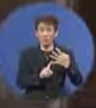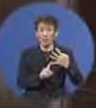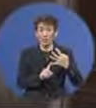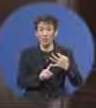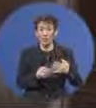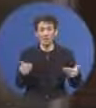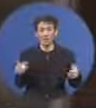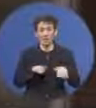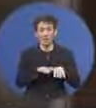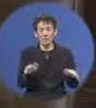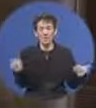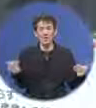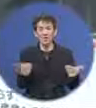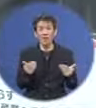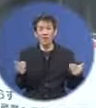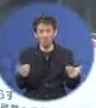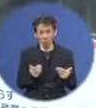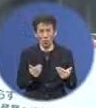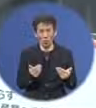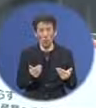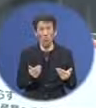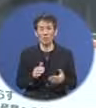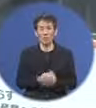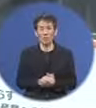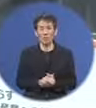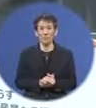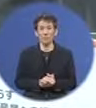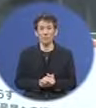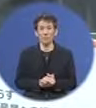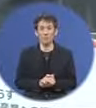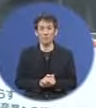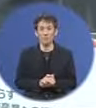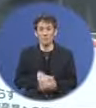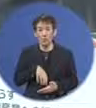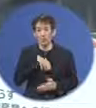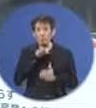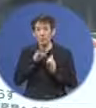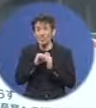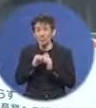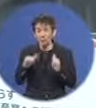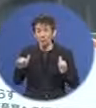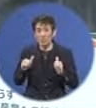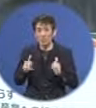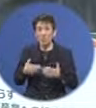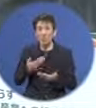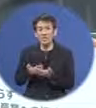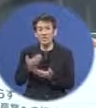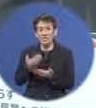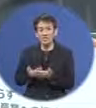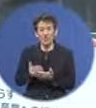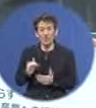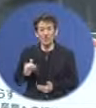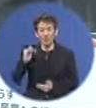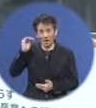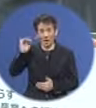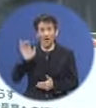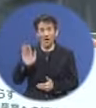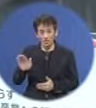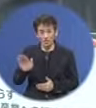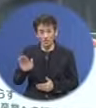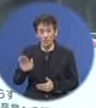はい は い、産業化、 これは産業化、やっぱりその お年寄りがのニーズが高いということは、それ